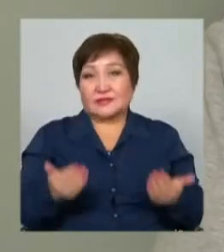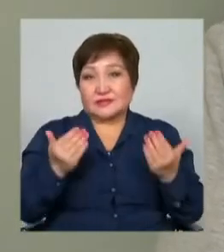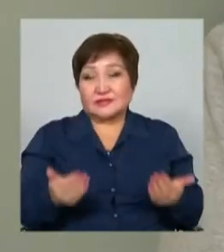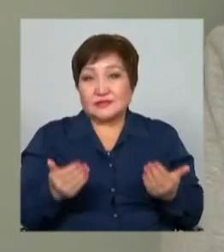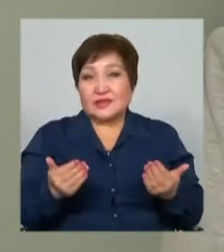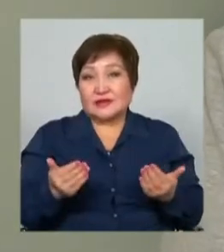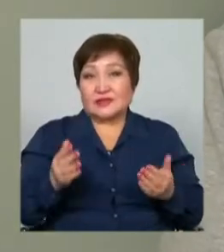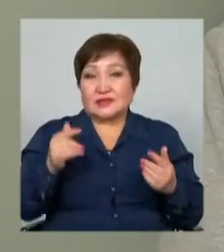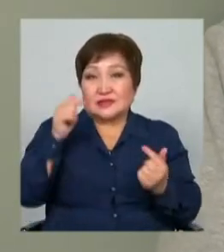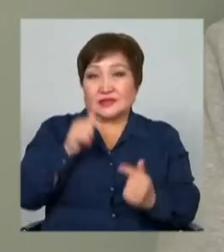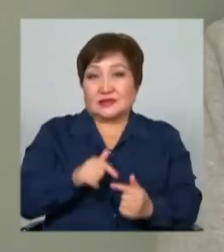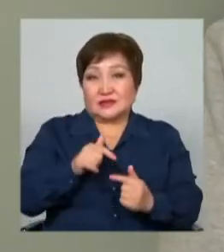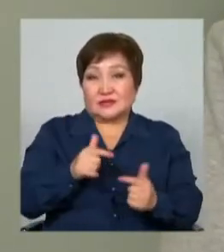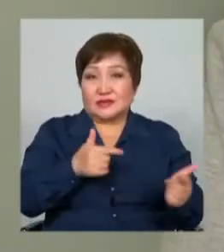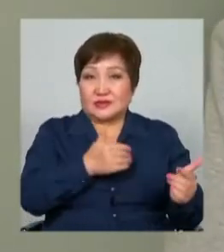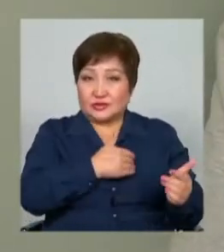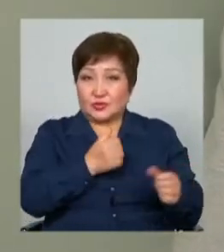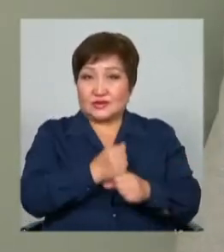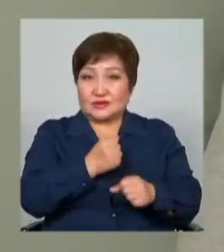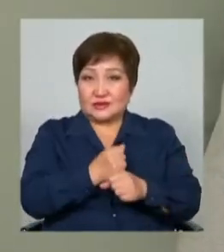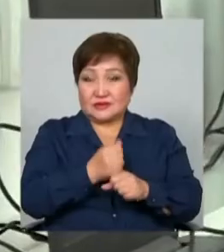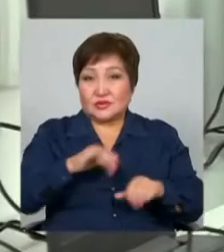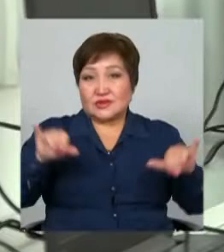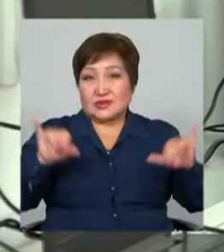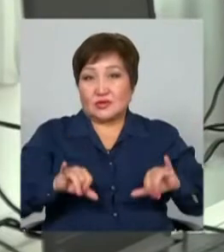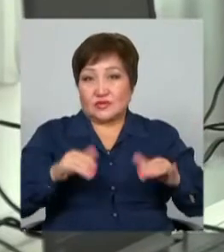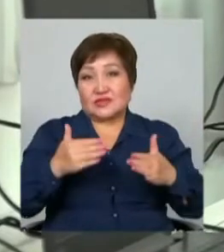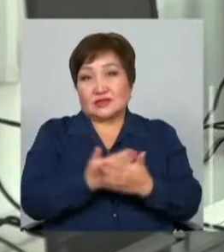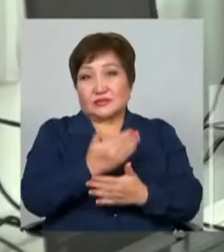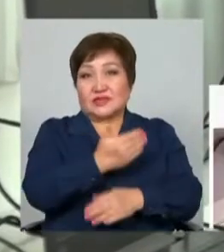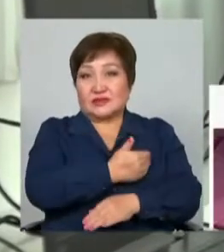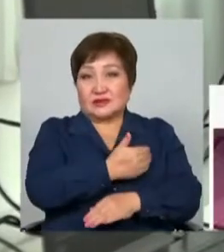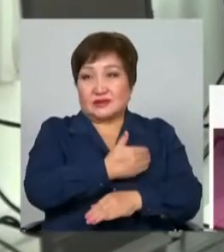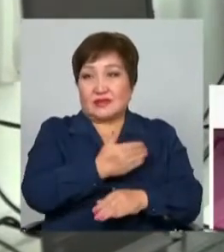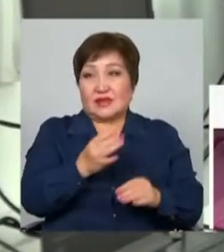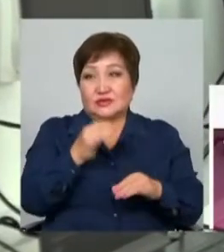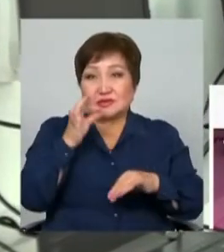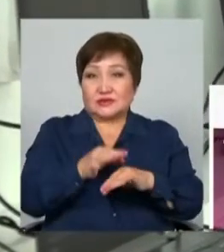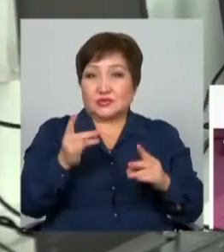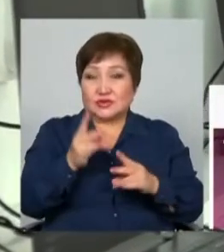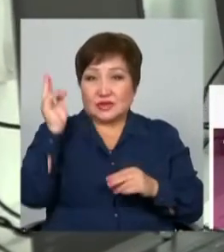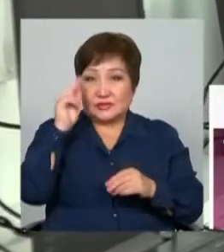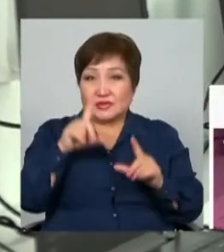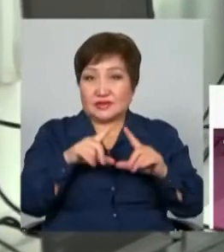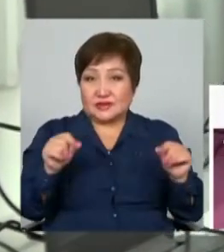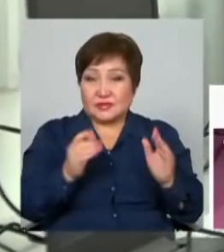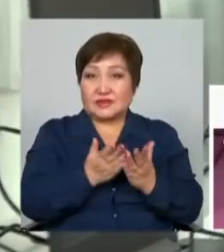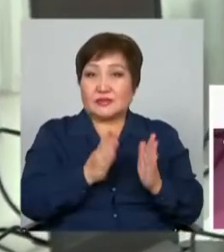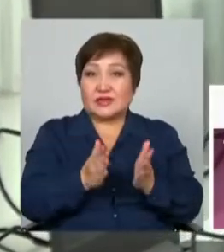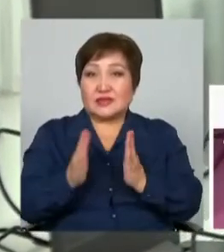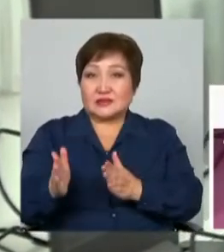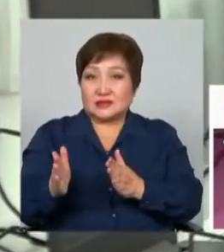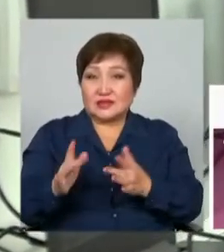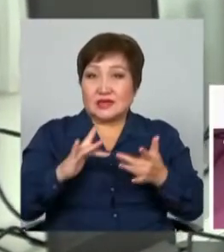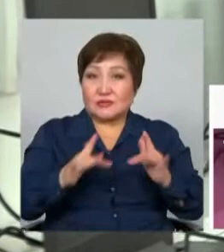кейін столовыйды жаңартқым келеді. Тағы бір айта кетерлік жайт, мектеп кітапханасы ғаламторға қосылған. Мұнда